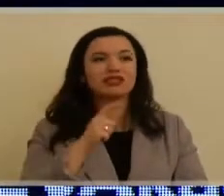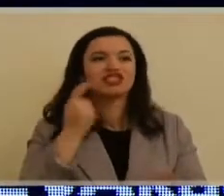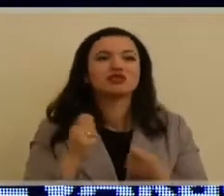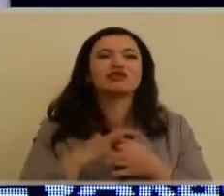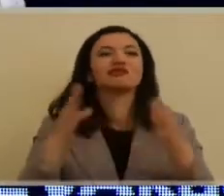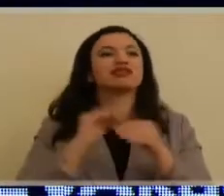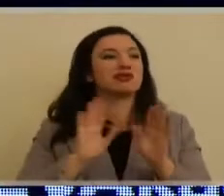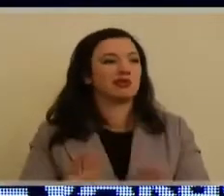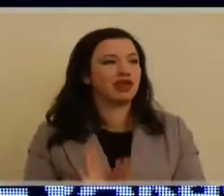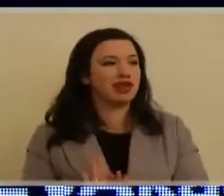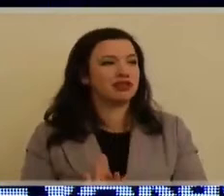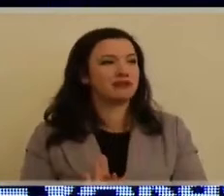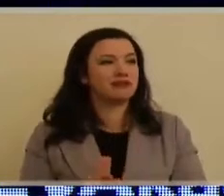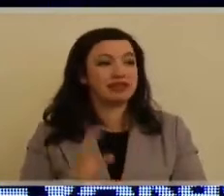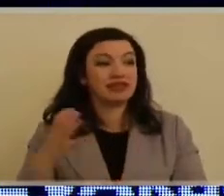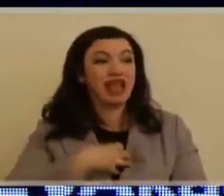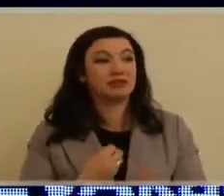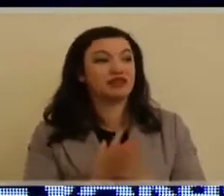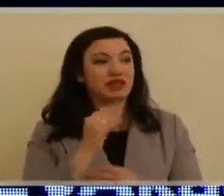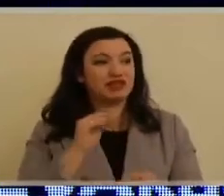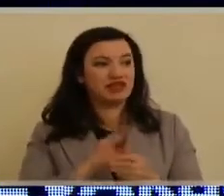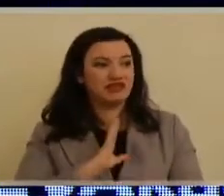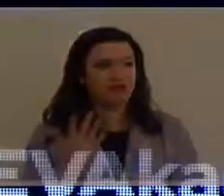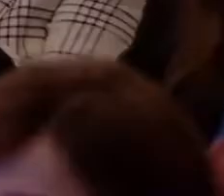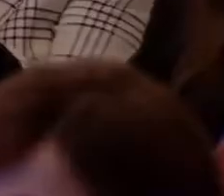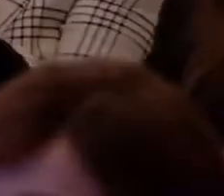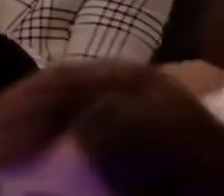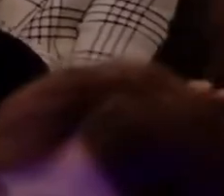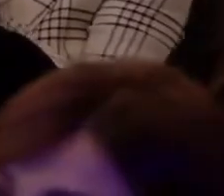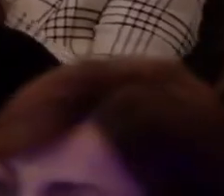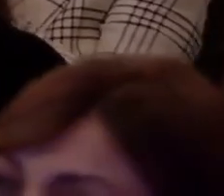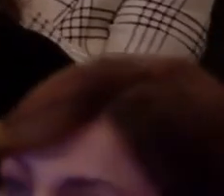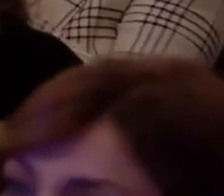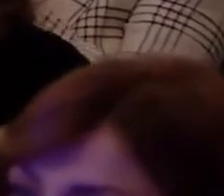buradayız. Renklerimize sahip çıkmak için geldik.